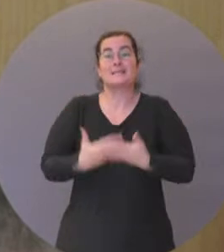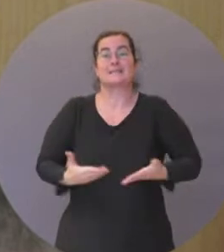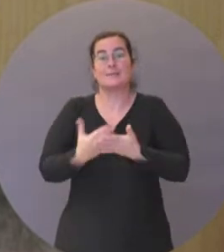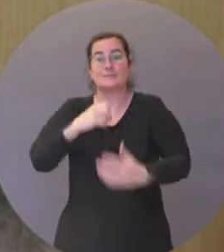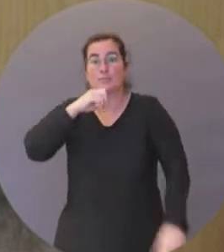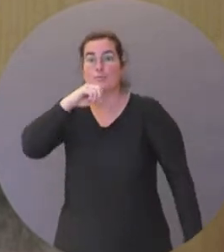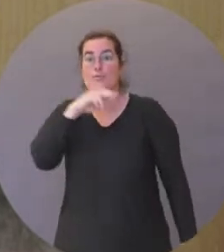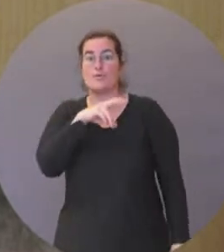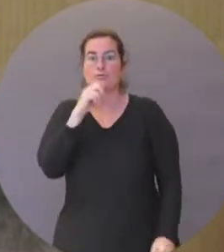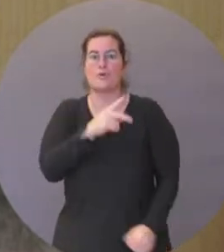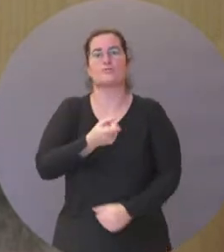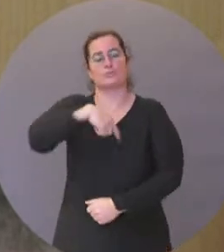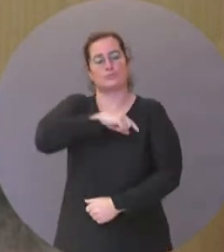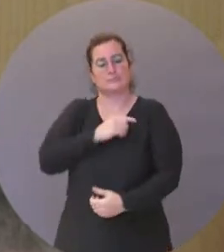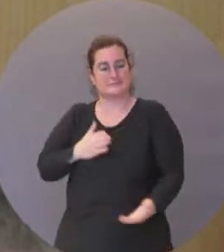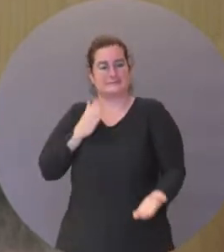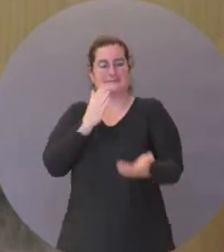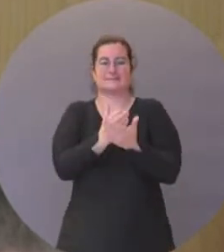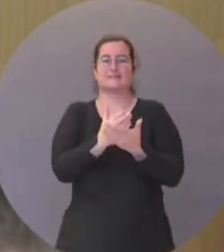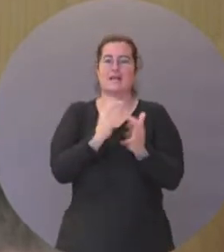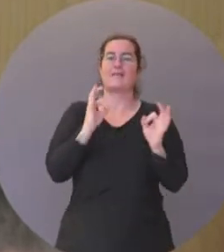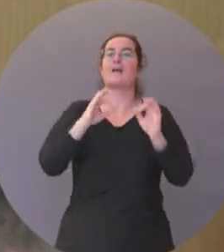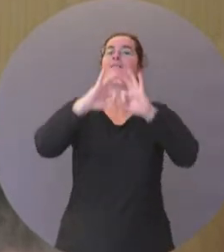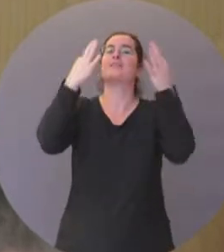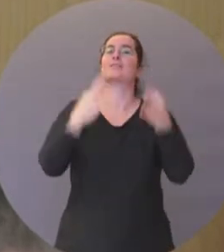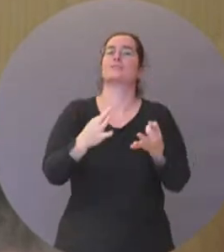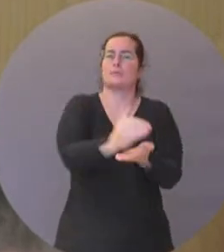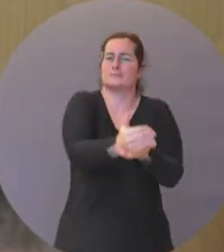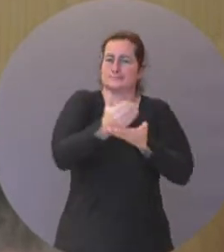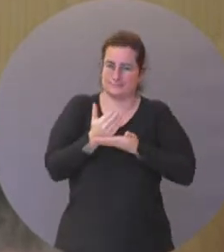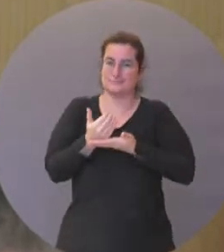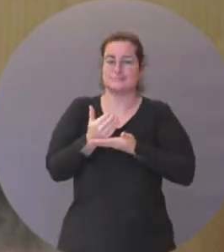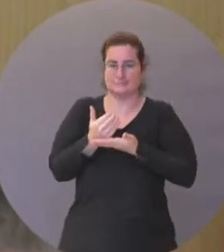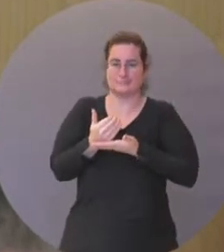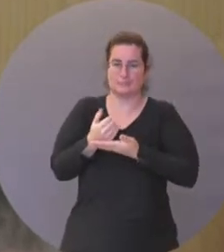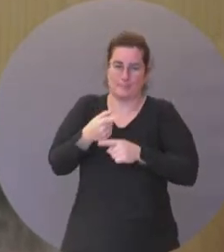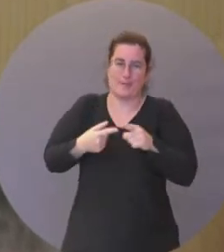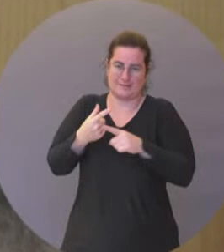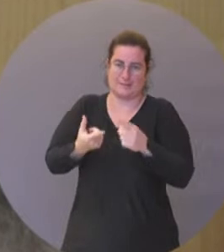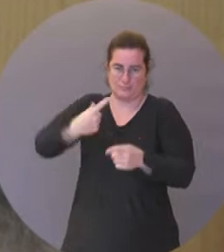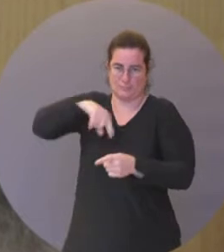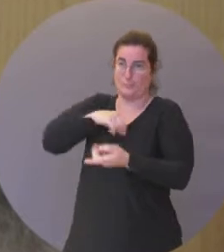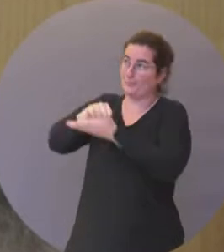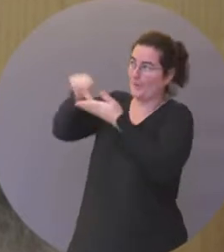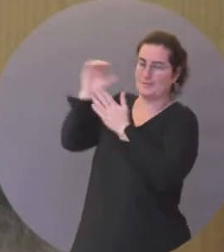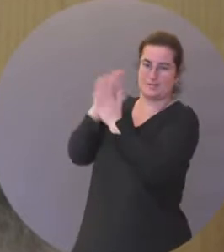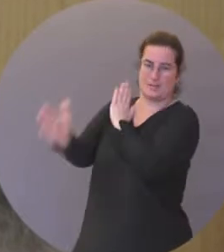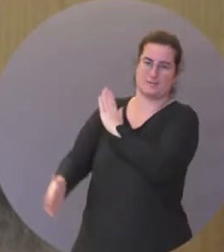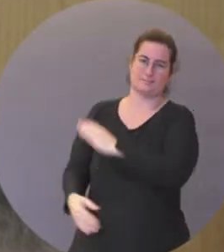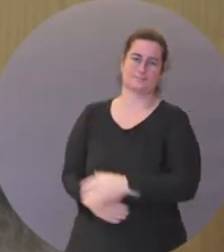nous intervenons également pour prendre en charge une partie des factures de consommation énergétique dans nos collèges